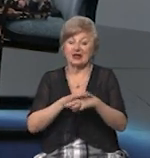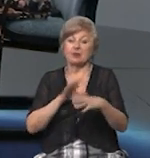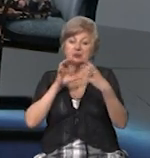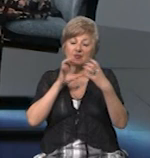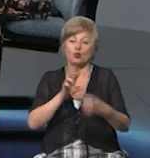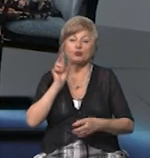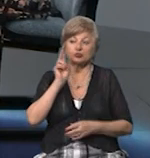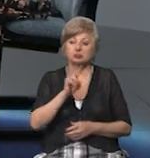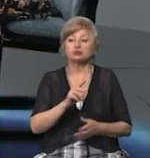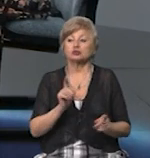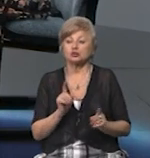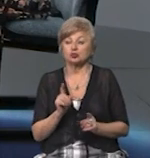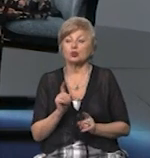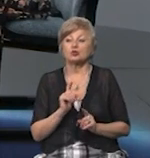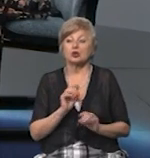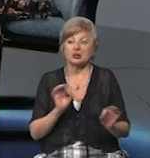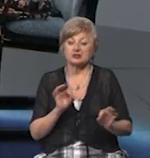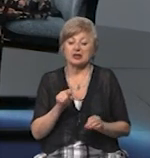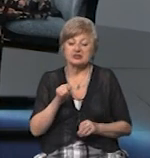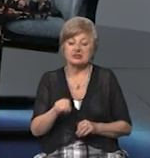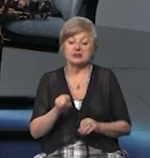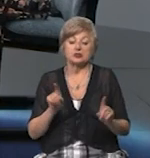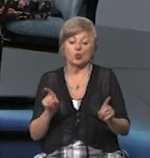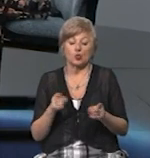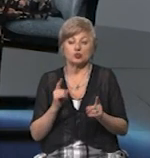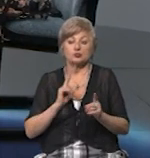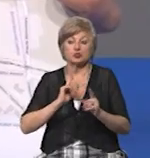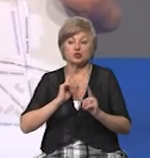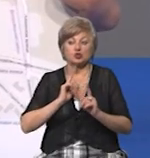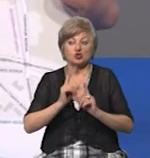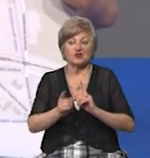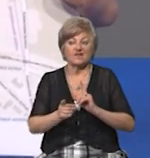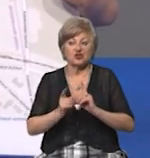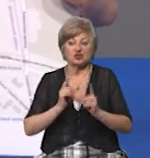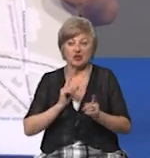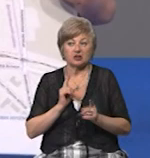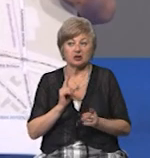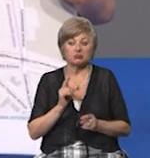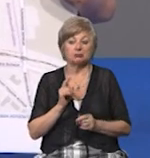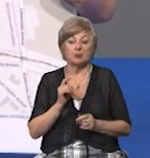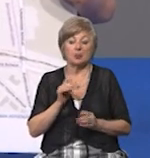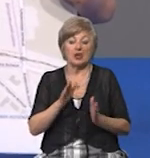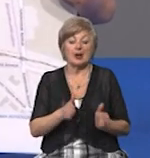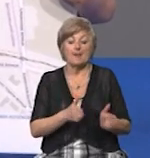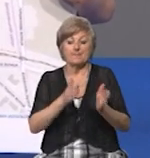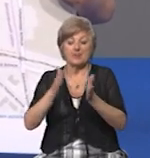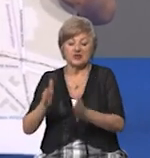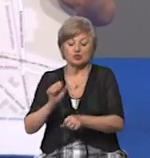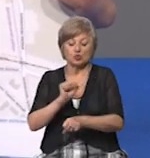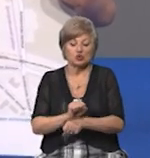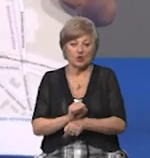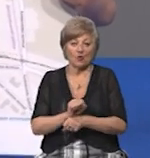транспорт, то для громадського транспорту, як я вже казав, тут організований рух смугою для громадського транспорту і перенесено зупинку